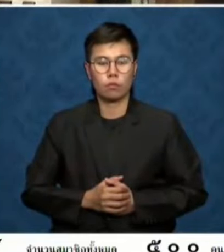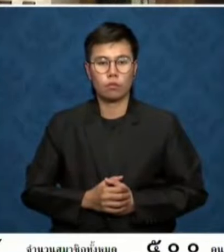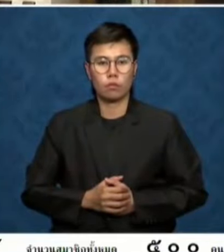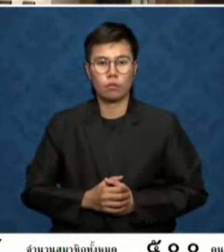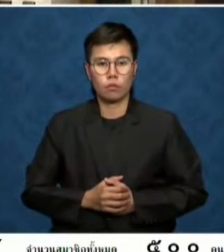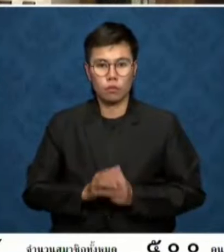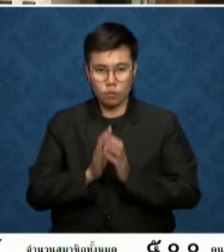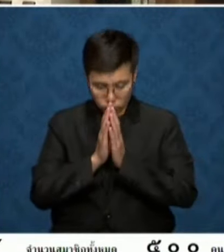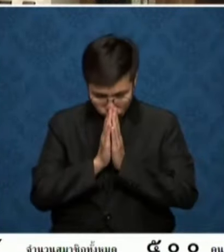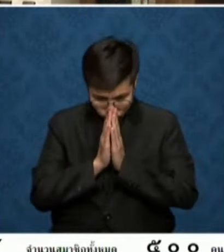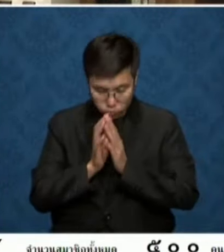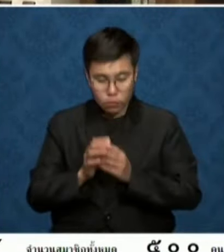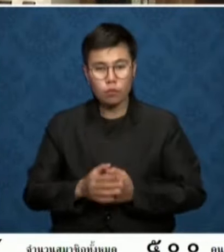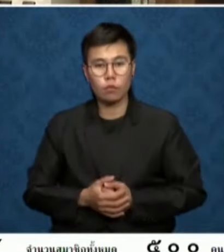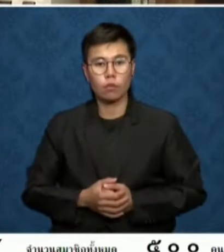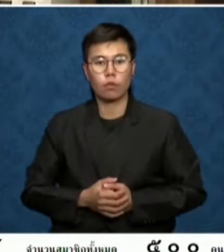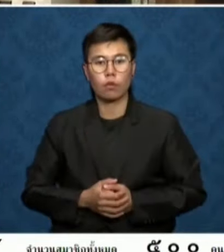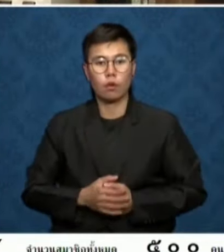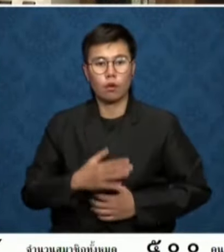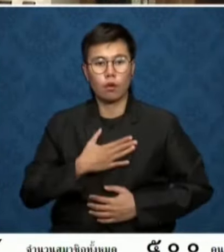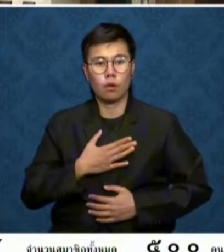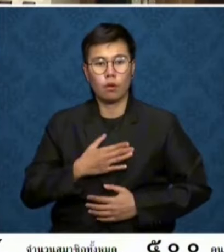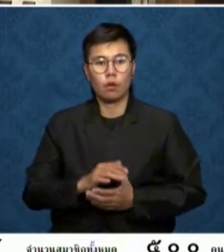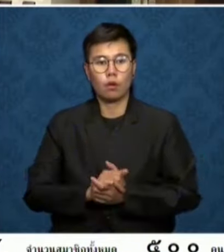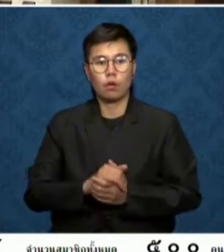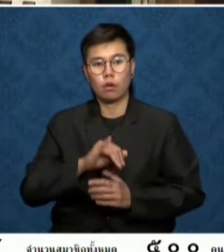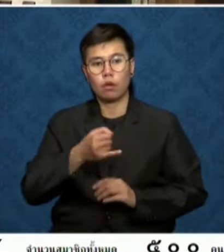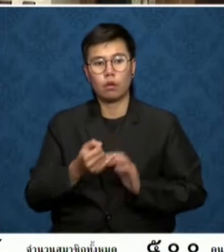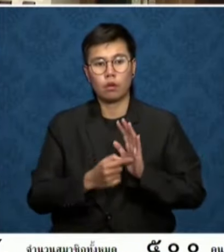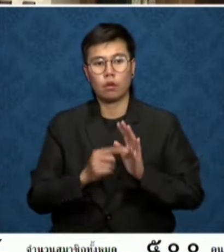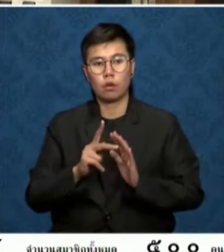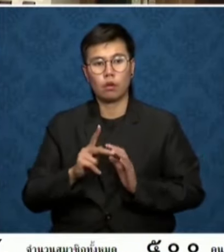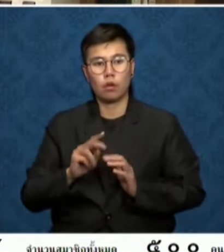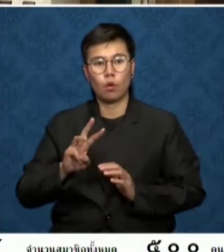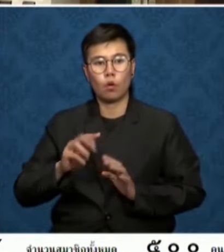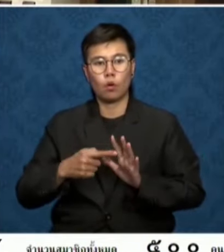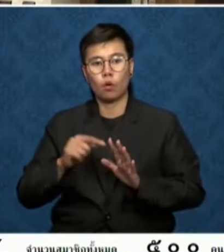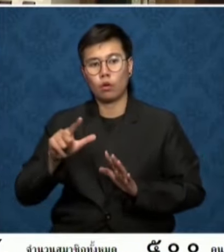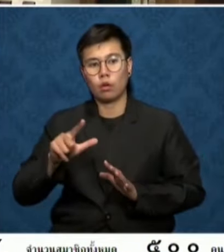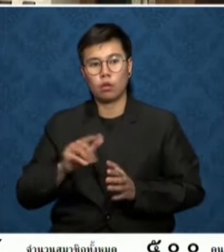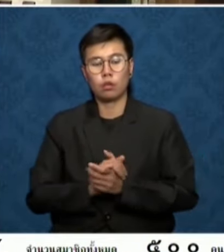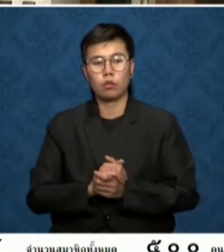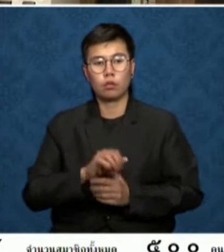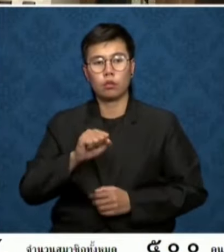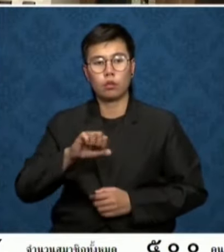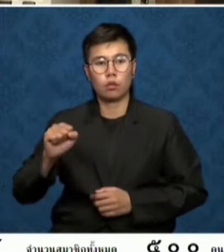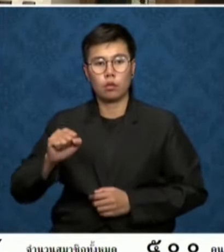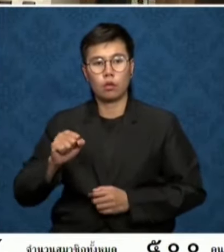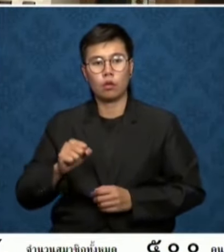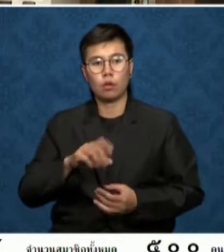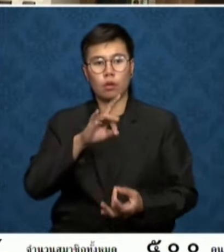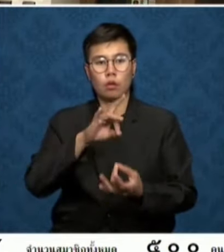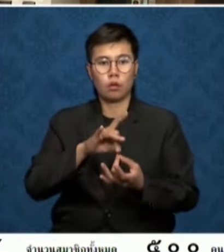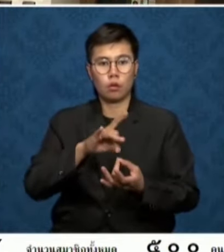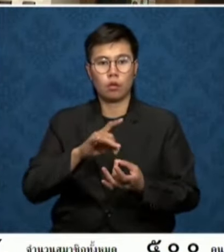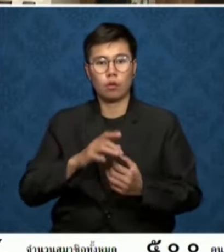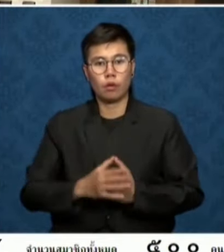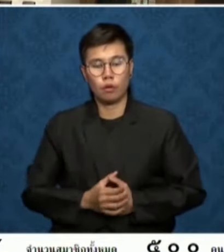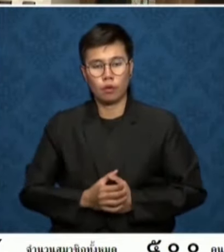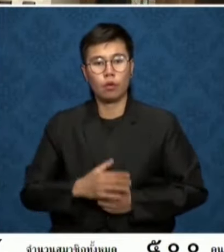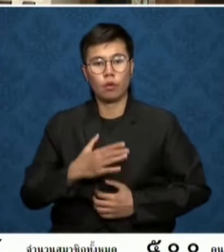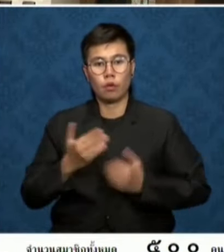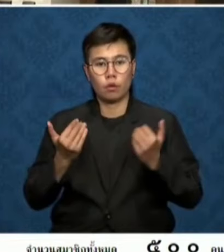กราบเรียนท่านประธานที่เคารพกับผมนายจักรวาลชัยวิรัตนุกูลสมาชิกสภาผู้แทนราษฎรจังหวัดสุโขทัยท่านประธ